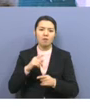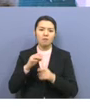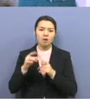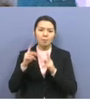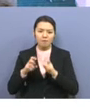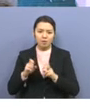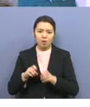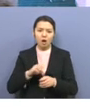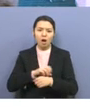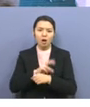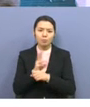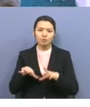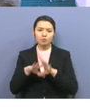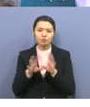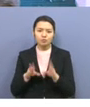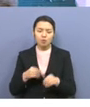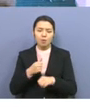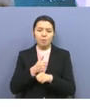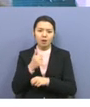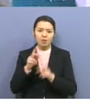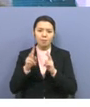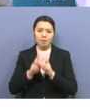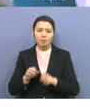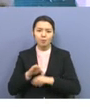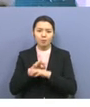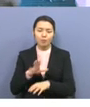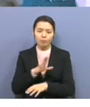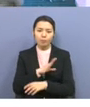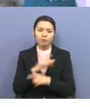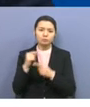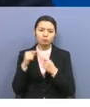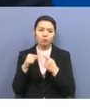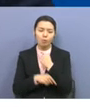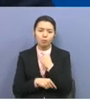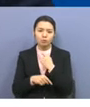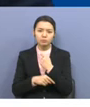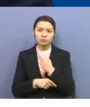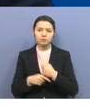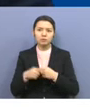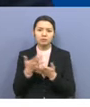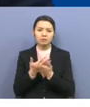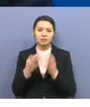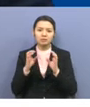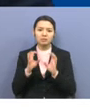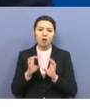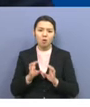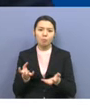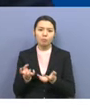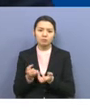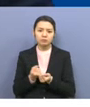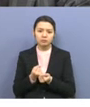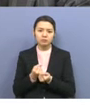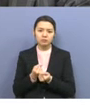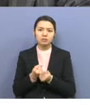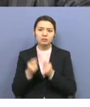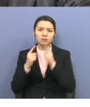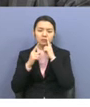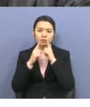орындалуы мен сапасына партиялық бақылау жүргізілді. Жемқорлыққа қарсы іс-қимыл жөнінде бірқатар заңдар қабылданып, қоғамдық